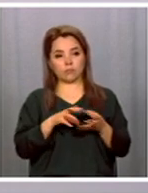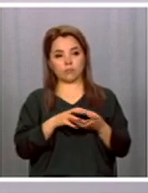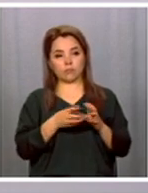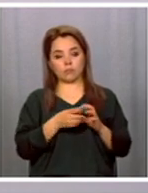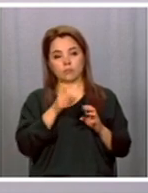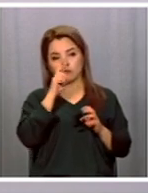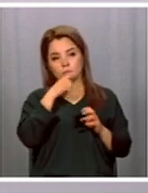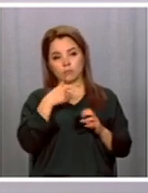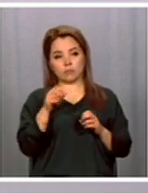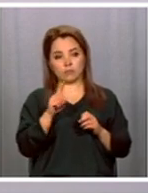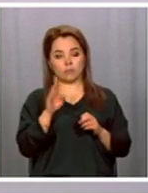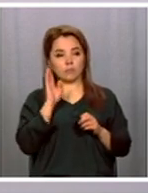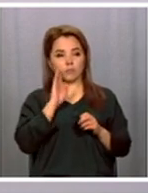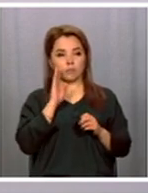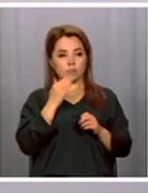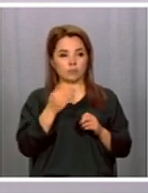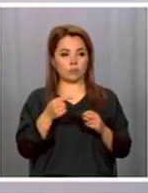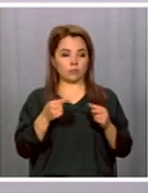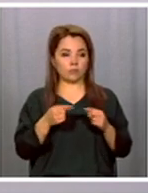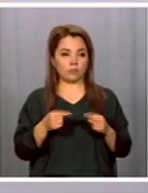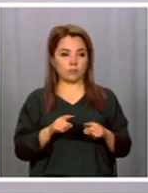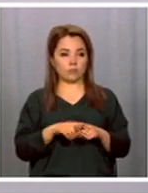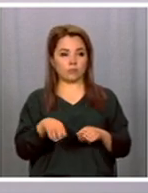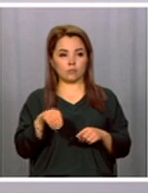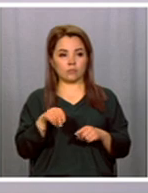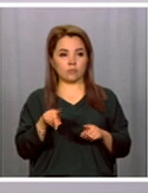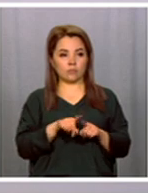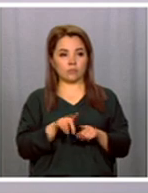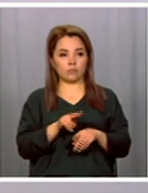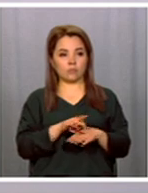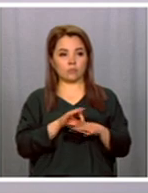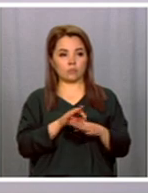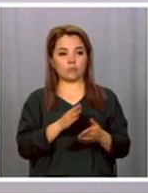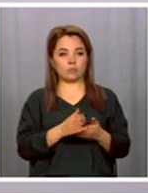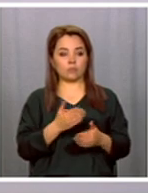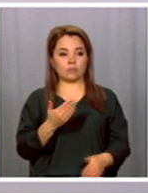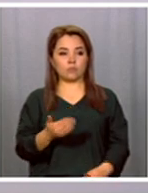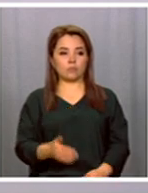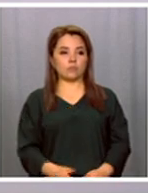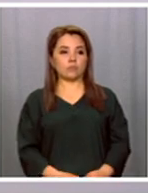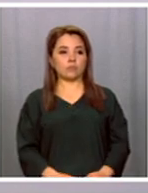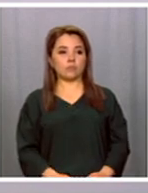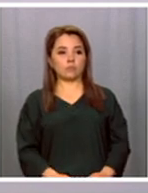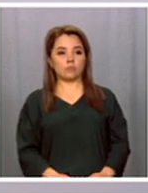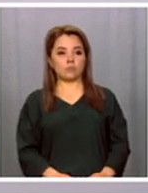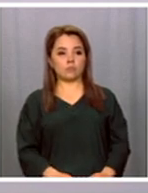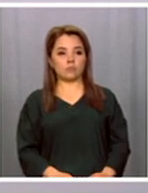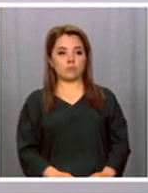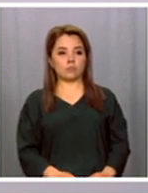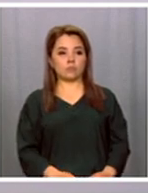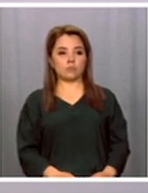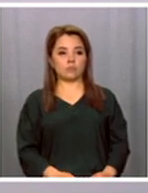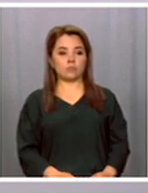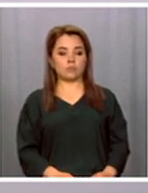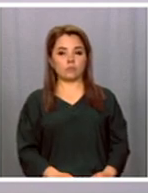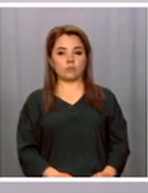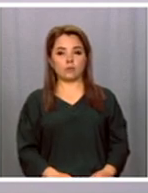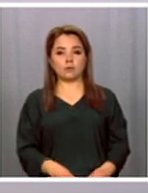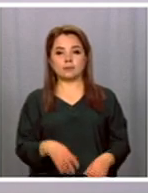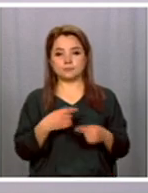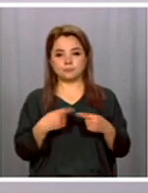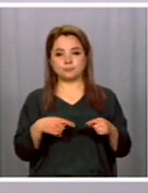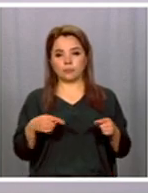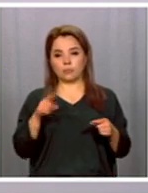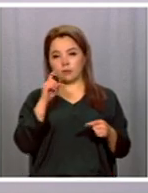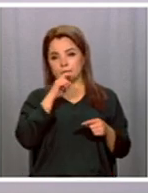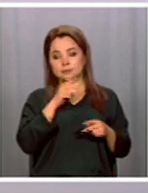газы, су және сәйкесінше тұз түзіледі. Және кейбір қышқылдар, мысалы